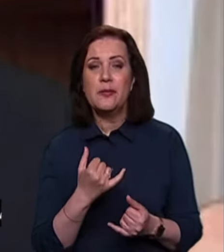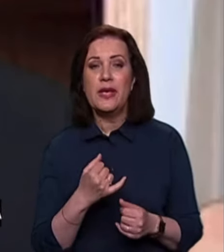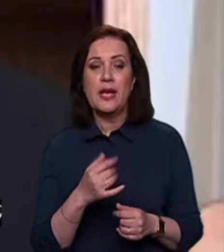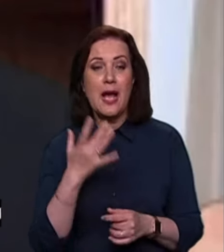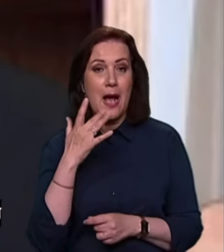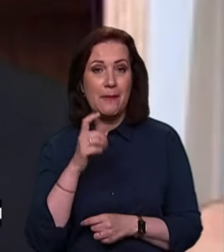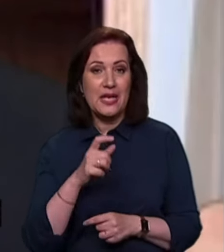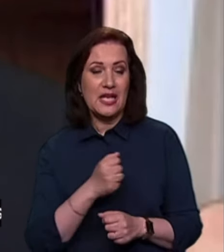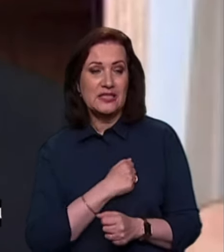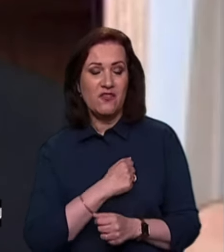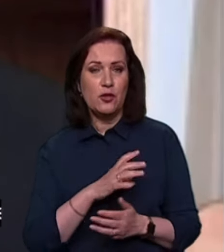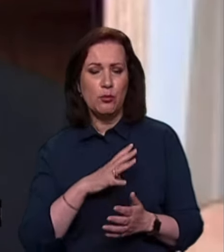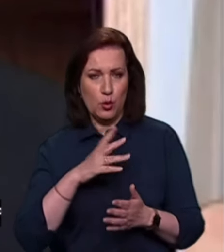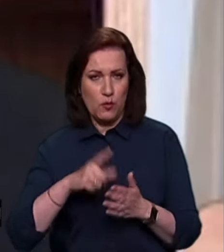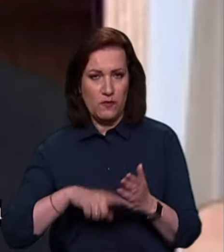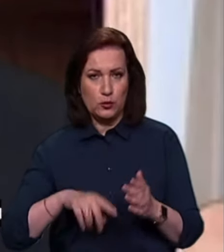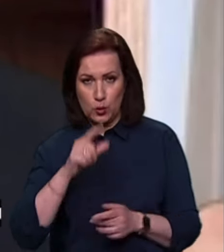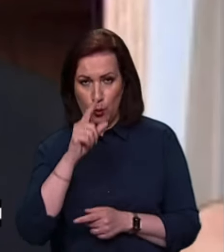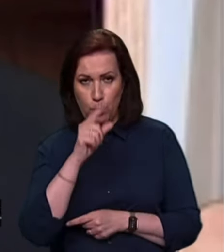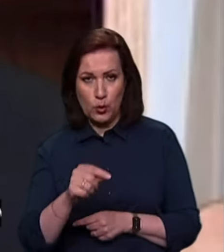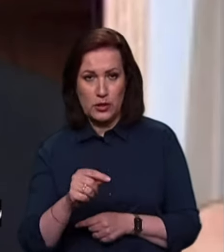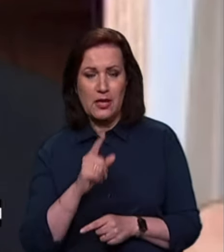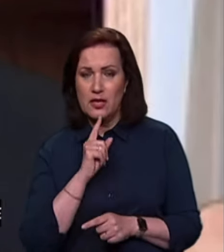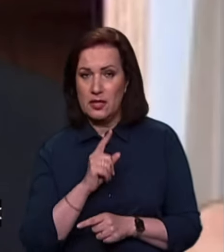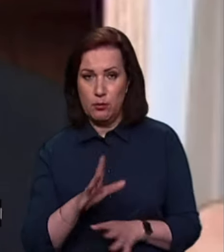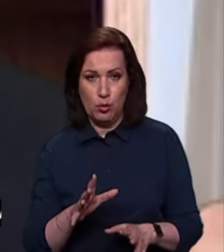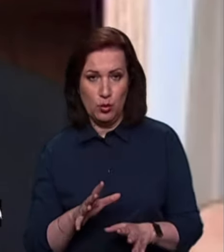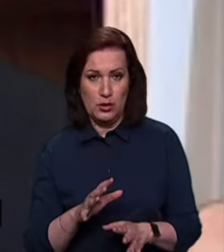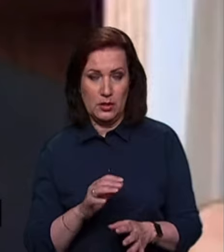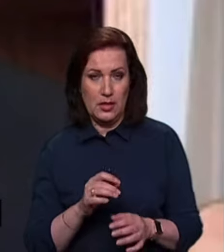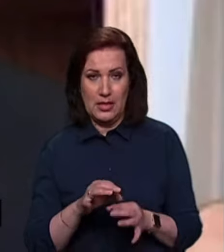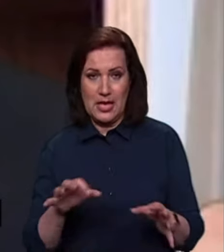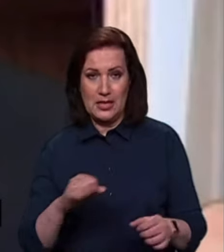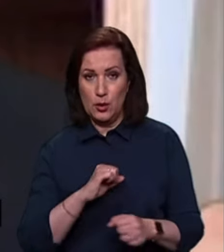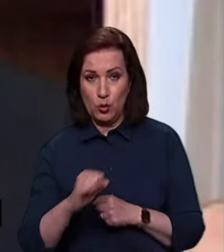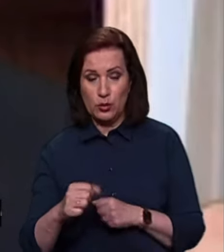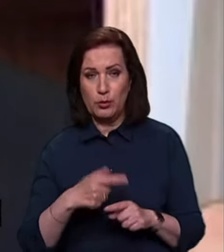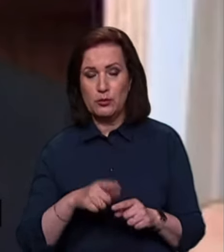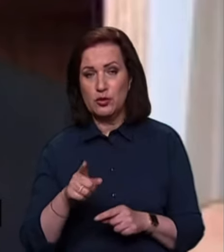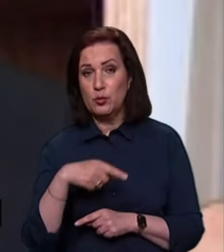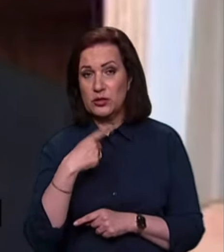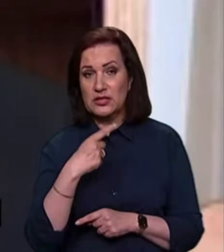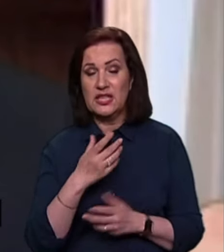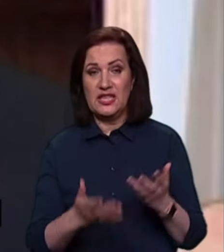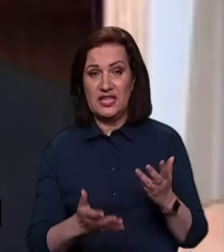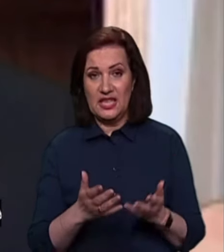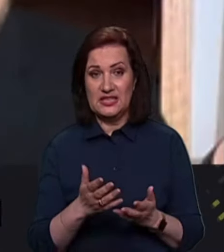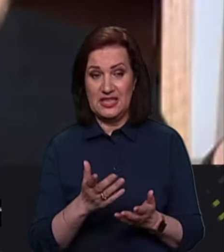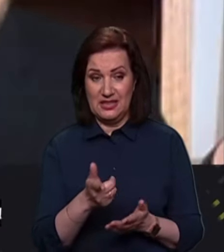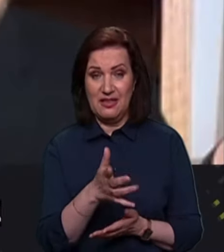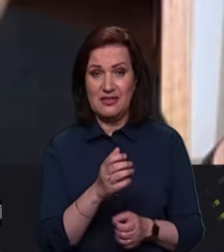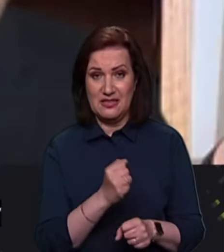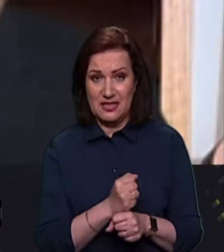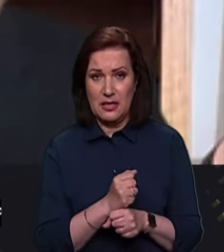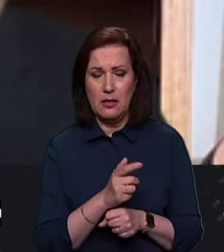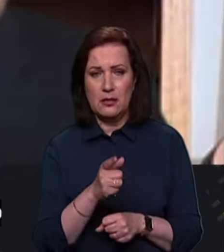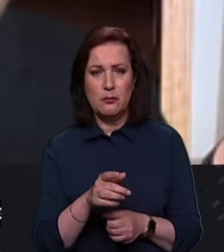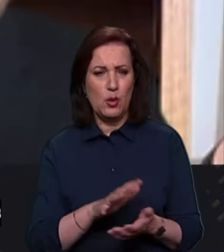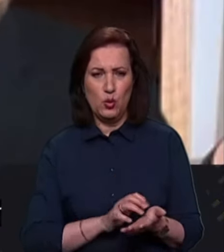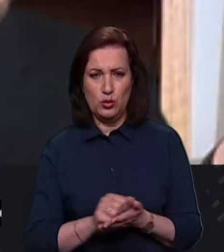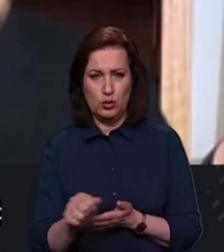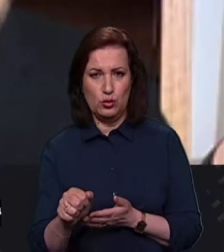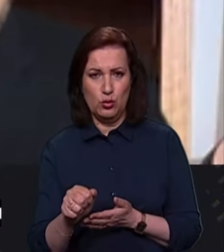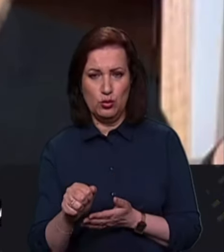сказать, американские военные были уверены, что Путин не будет наносить ядерного удара, потому что ему сказали, если ты это сделаешь, то мы